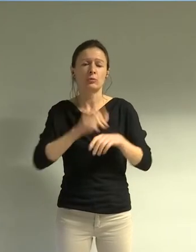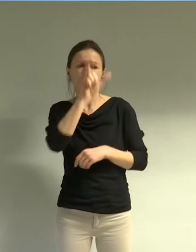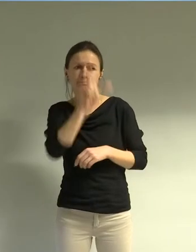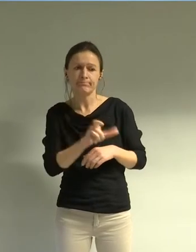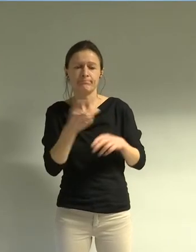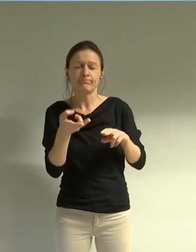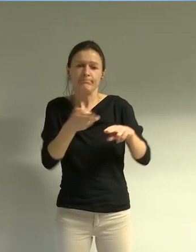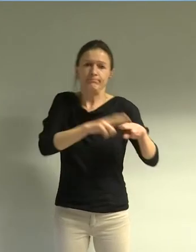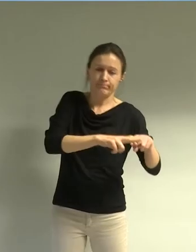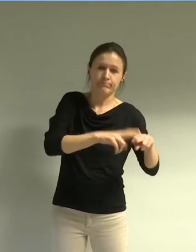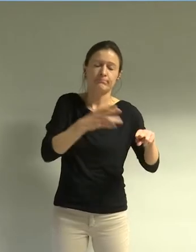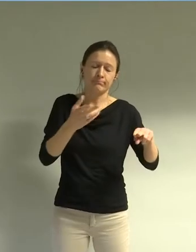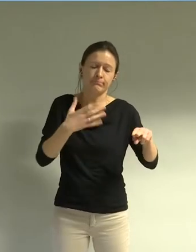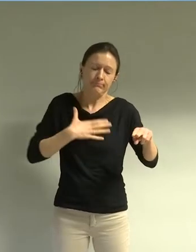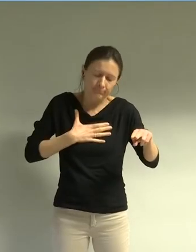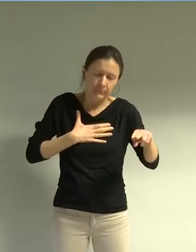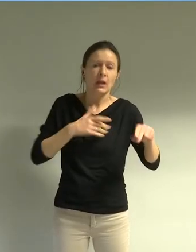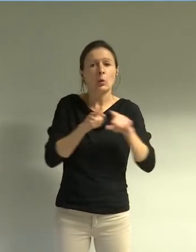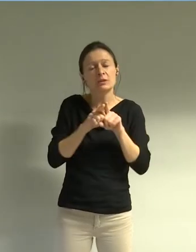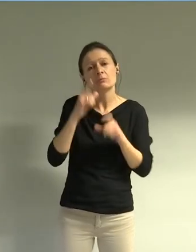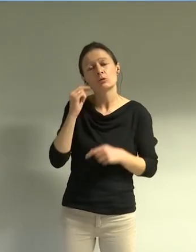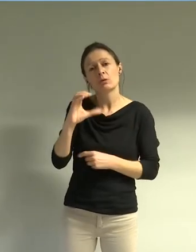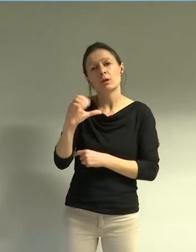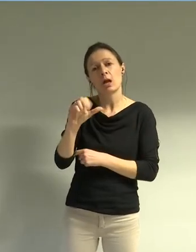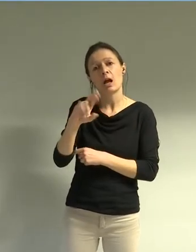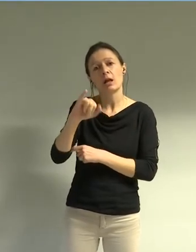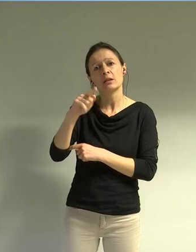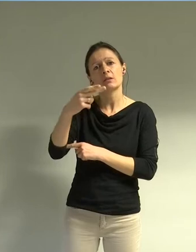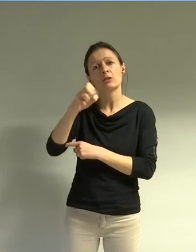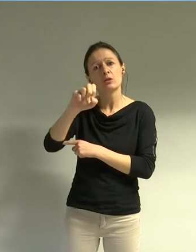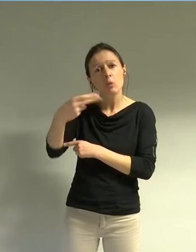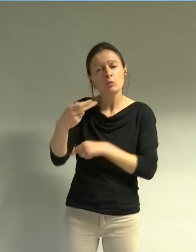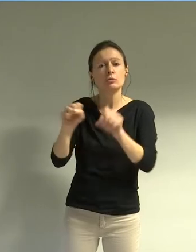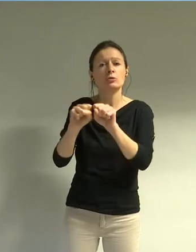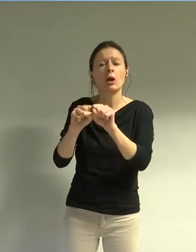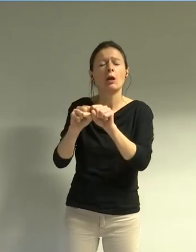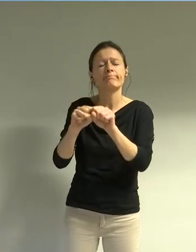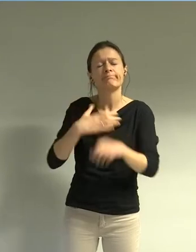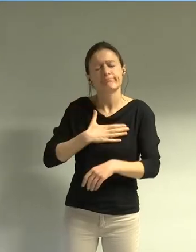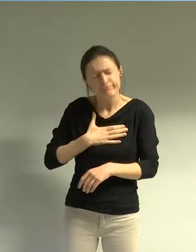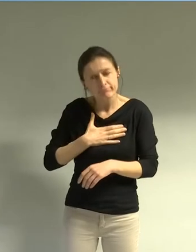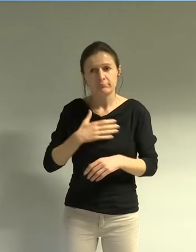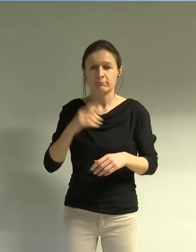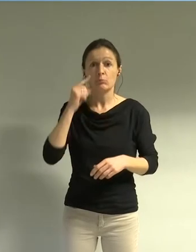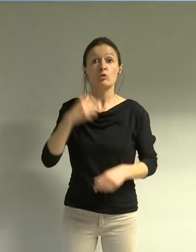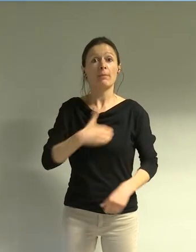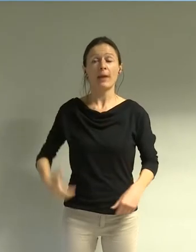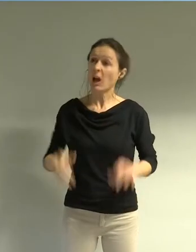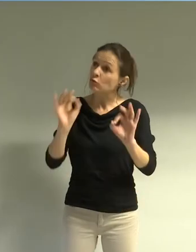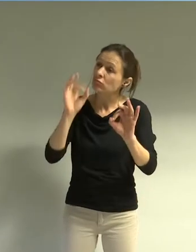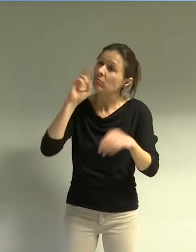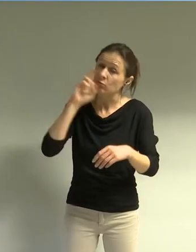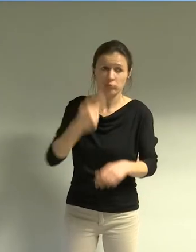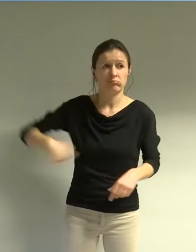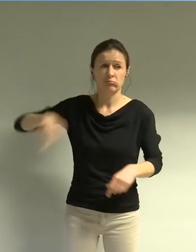monsieur carignan tout à fait vous avez raison nous pouvons tous nous adresser nos condoléances donc cette